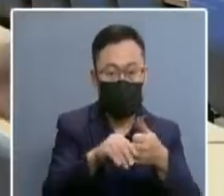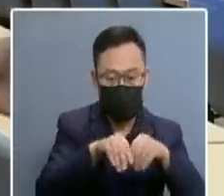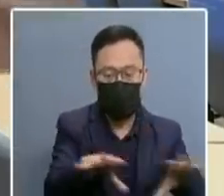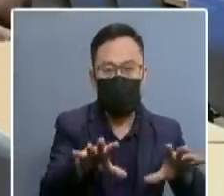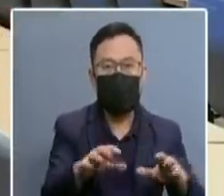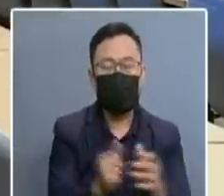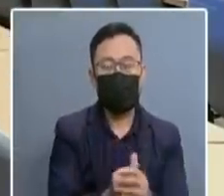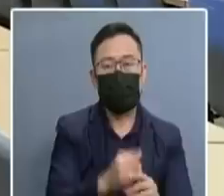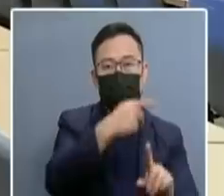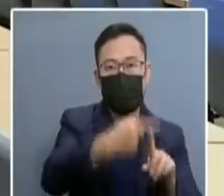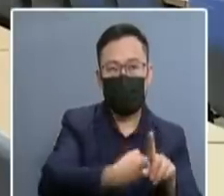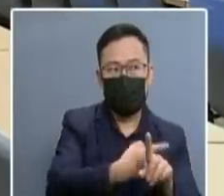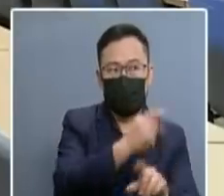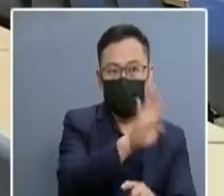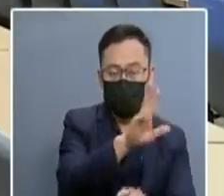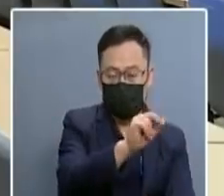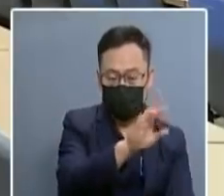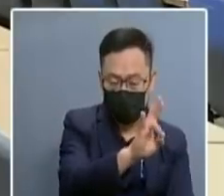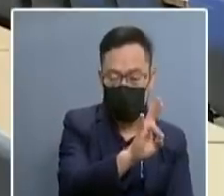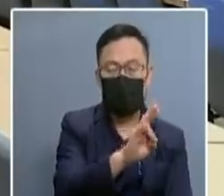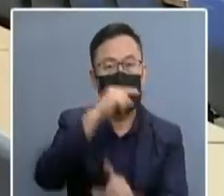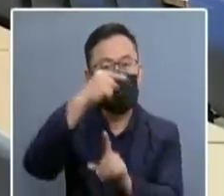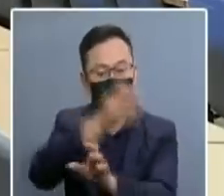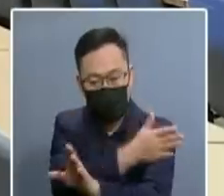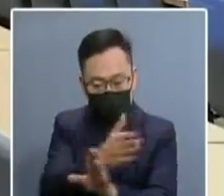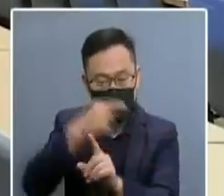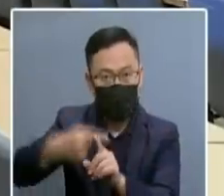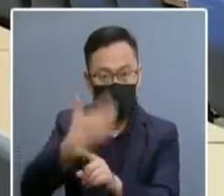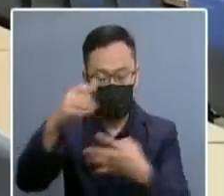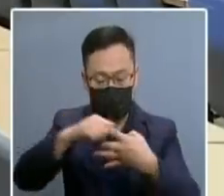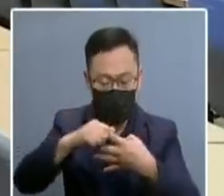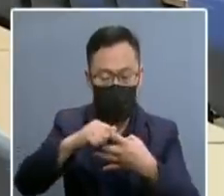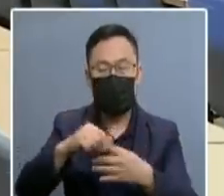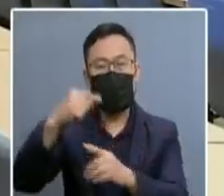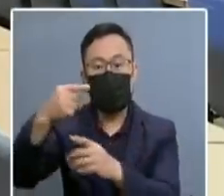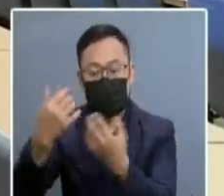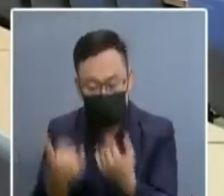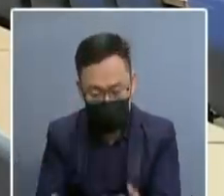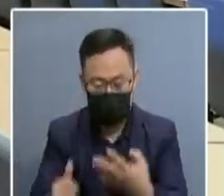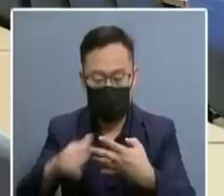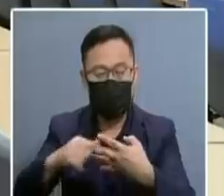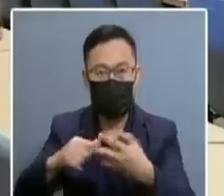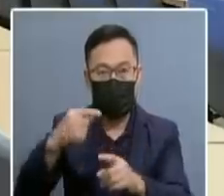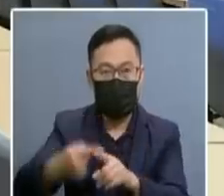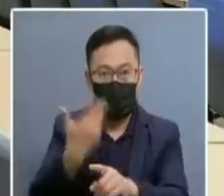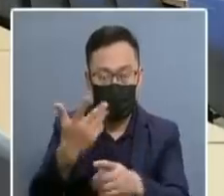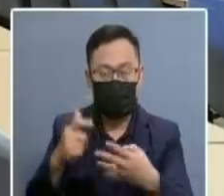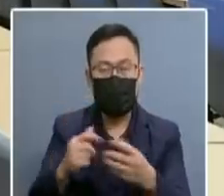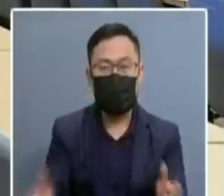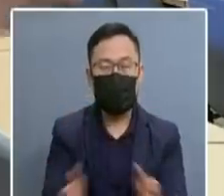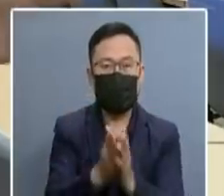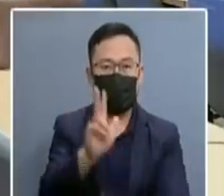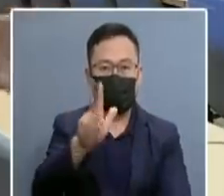านนี้ก็มีการเปิดเผยข้อมูลว่าพบผู้ติดเชื้อทั้งหมด 3,900 กว่ารายนะครับแต่สิ่งที่น่